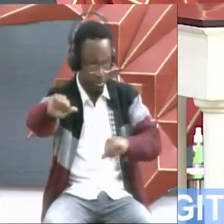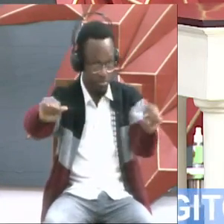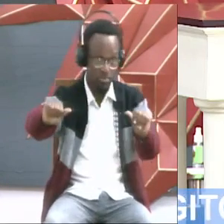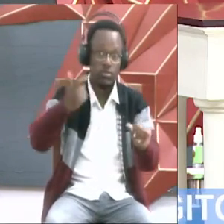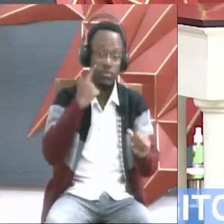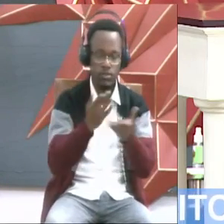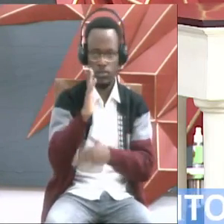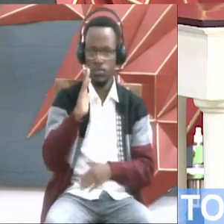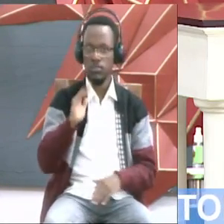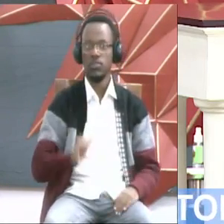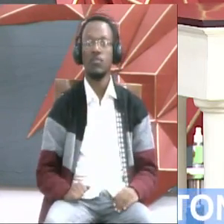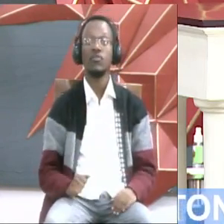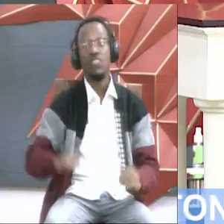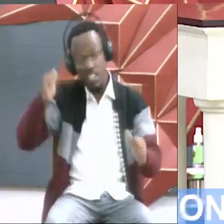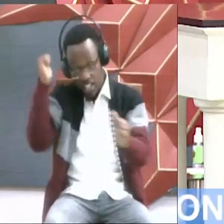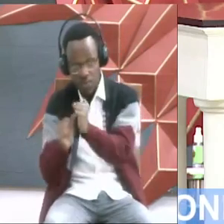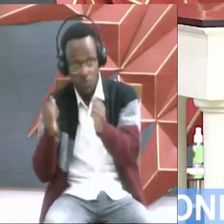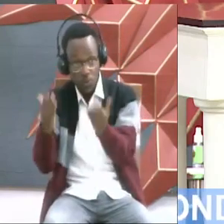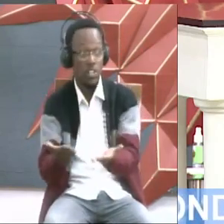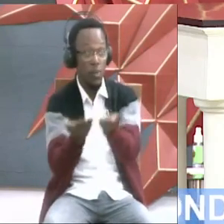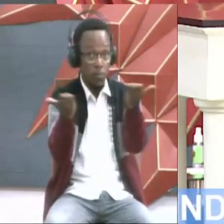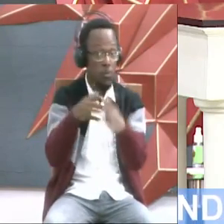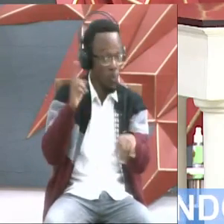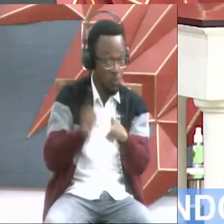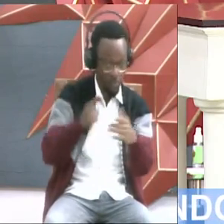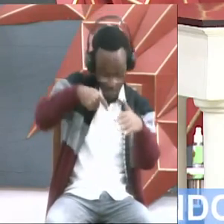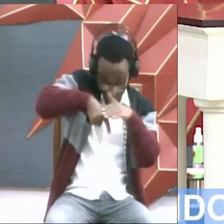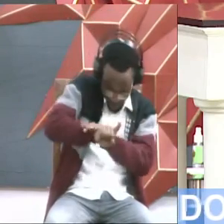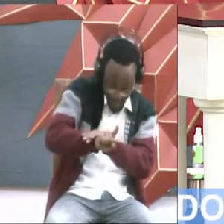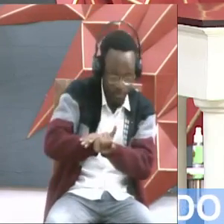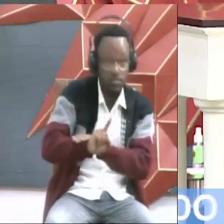muvyumve neza. Umuntu wese iyo yinjiye